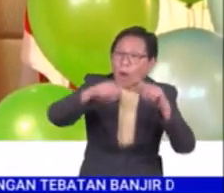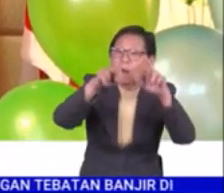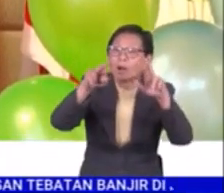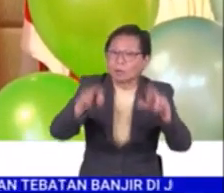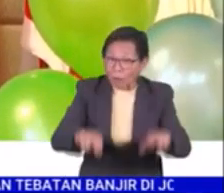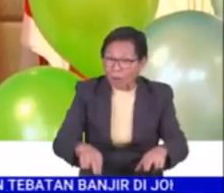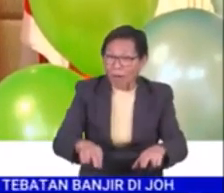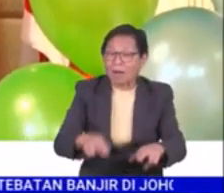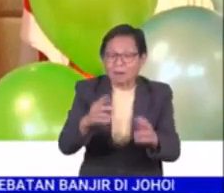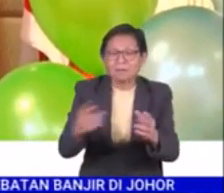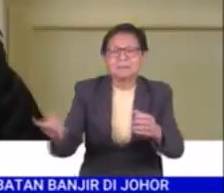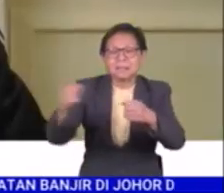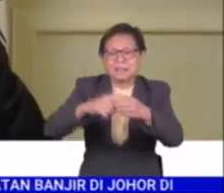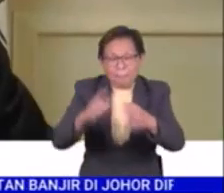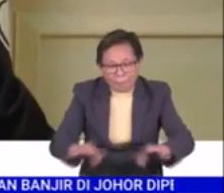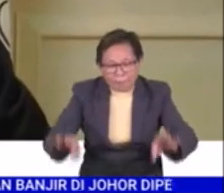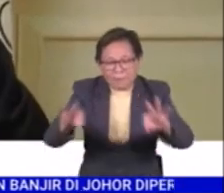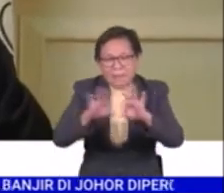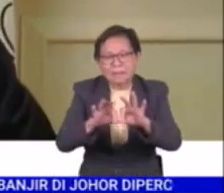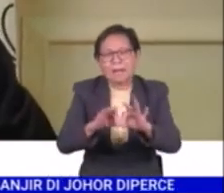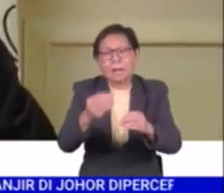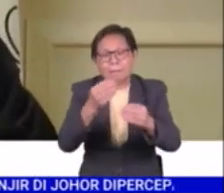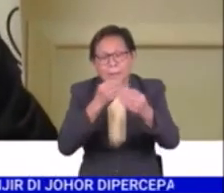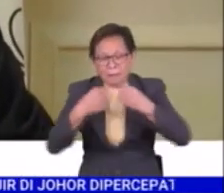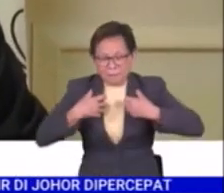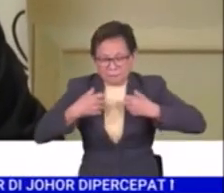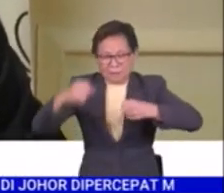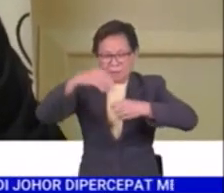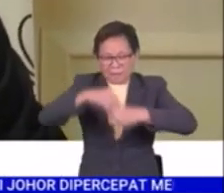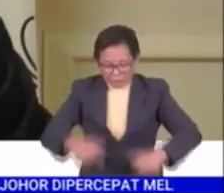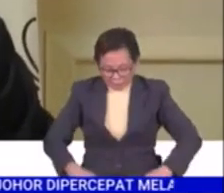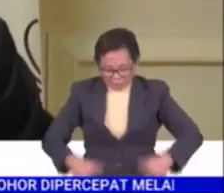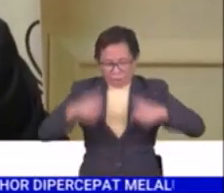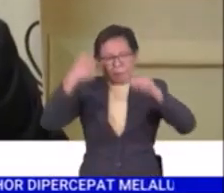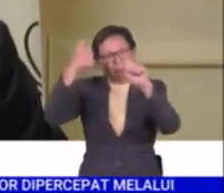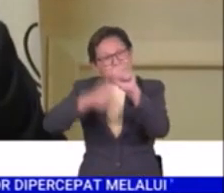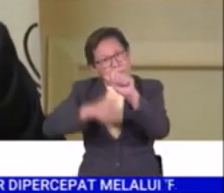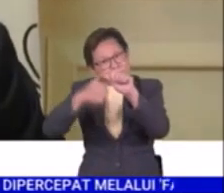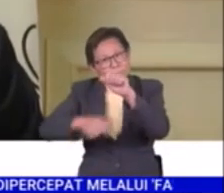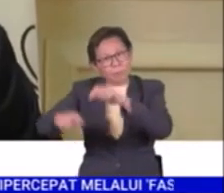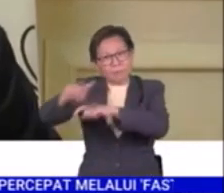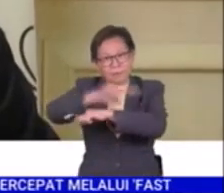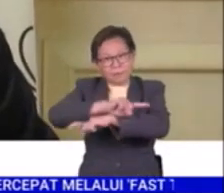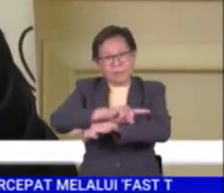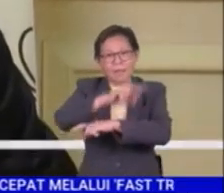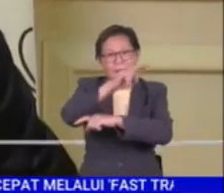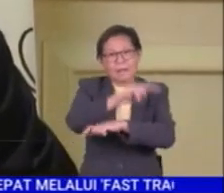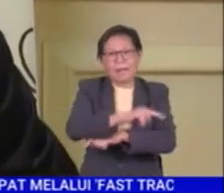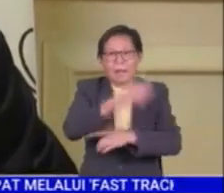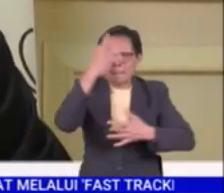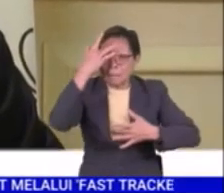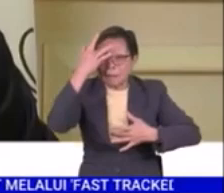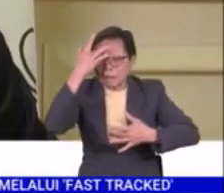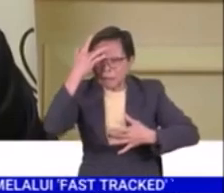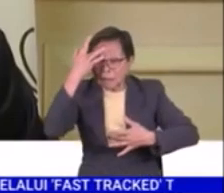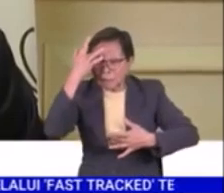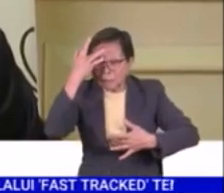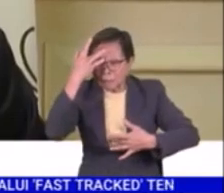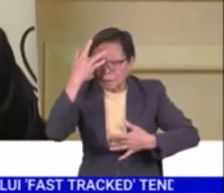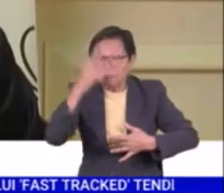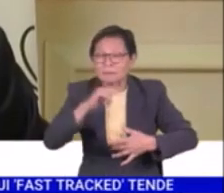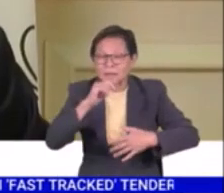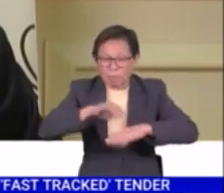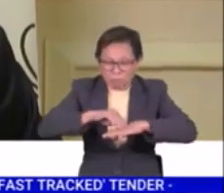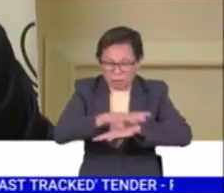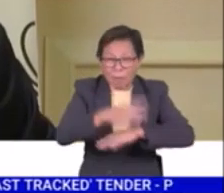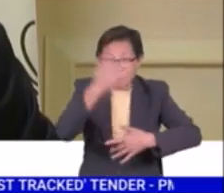tentang pentingnya mengamalkan makanan yang sihat seperti dalam ini, kehidupan seharian. NCD ataupun penyakit yang tidak berjangkit